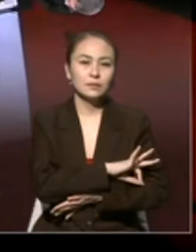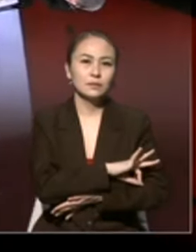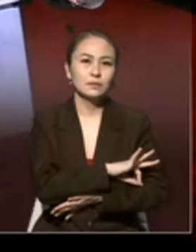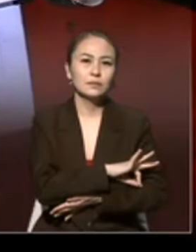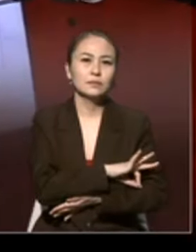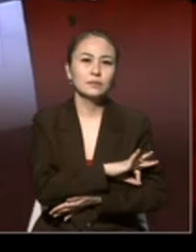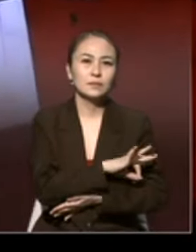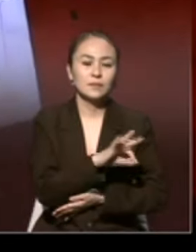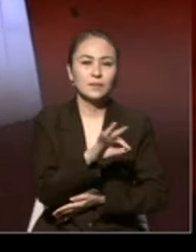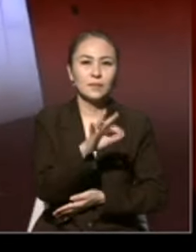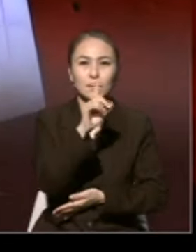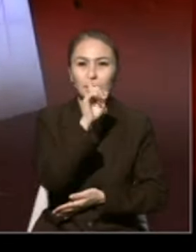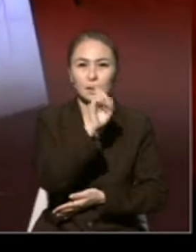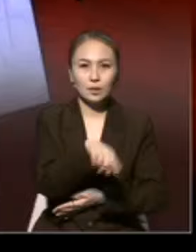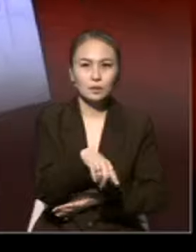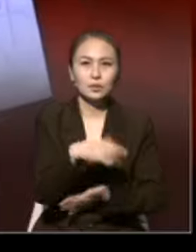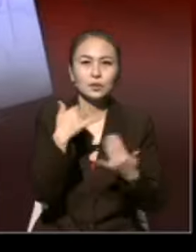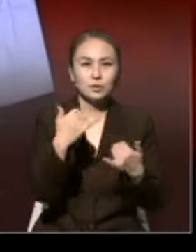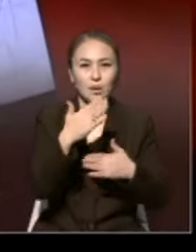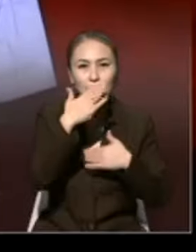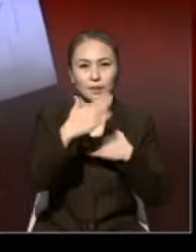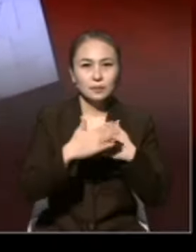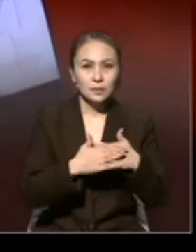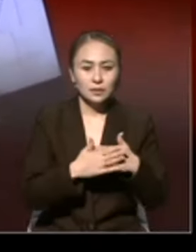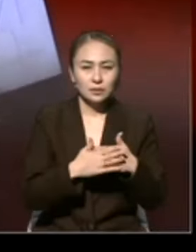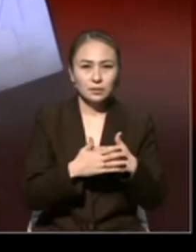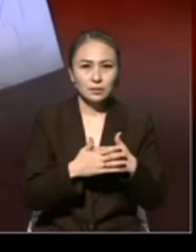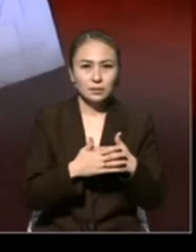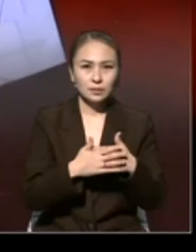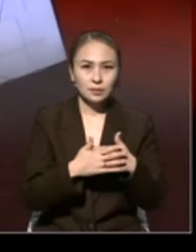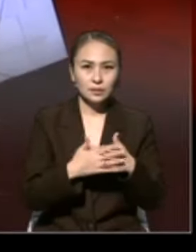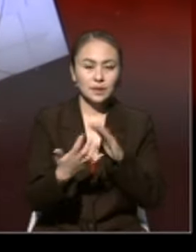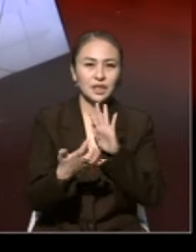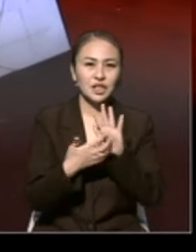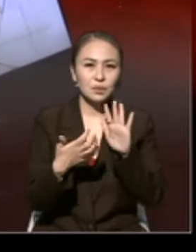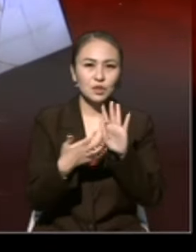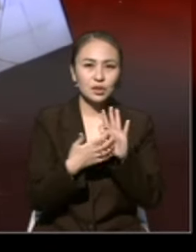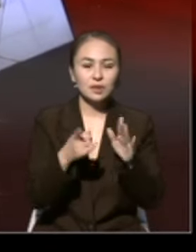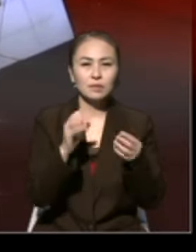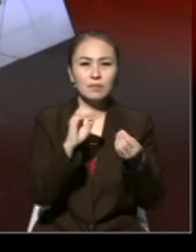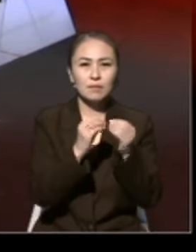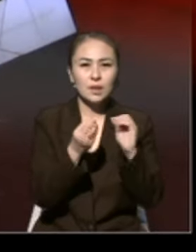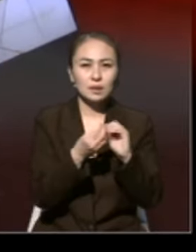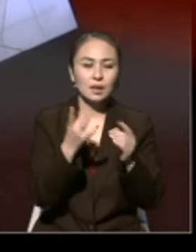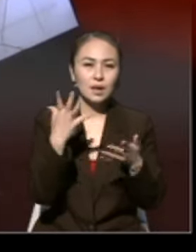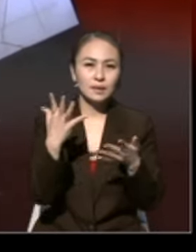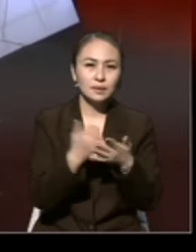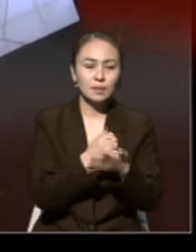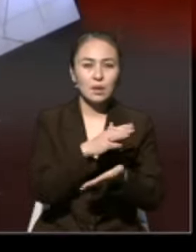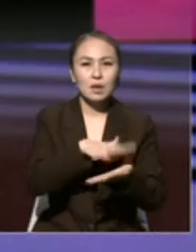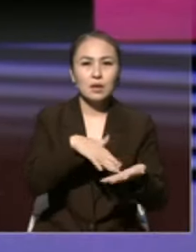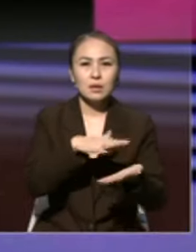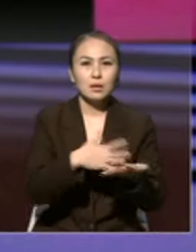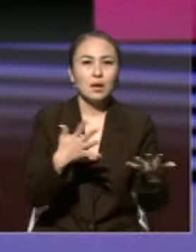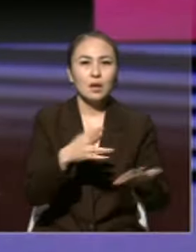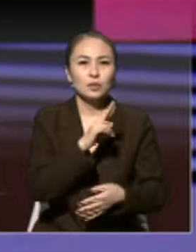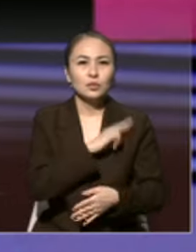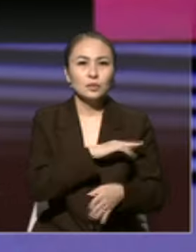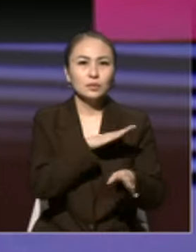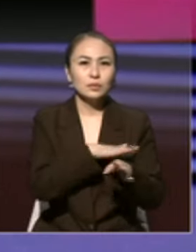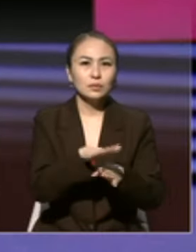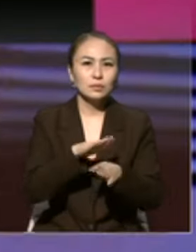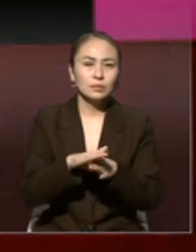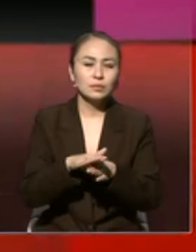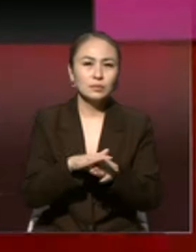пайдасын көрмейміз. Біз осы алдымызда енді біз осы кемшіліктерді анықтап, ары қарай қандай жұмыстарды біз атқаруымыз керек. Шерзат